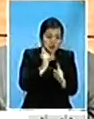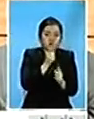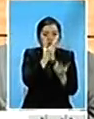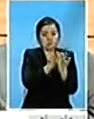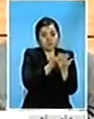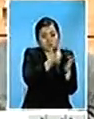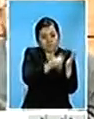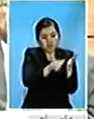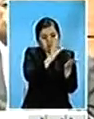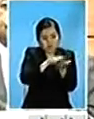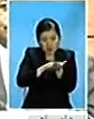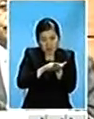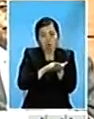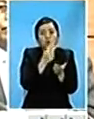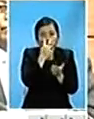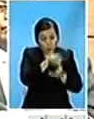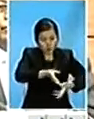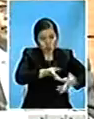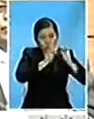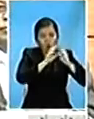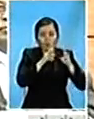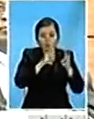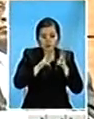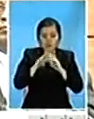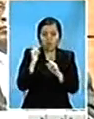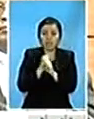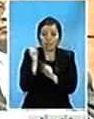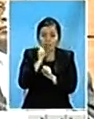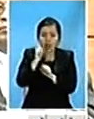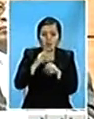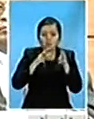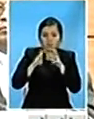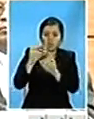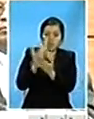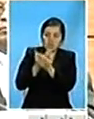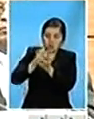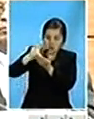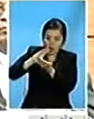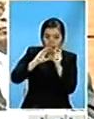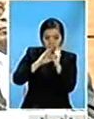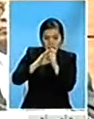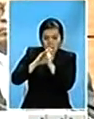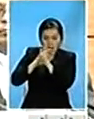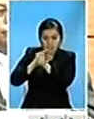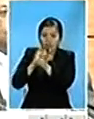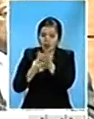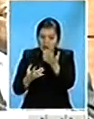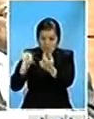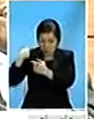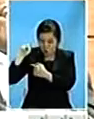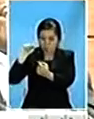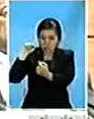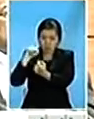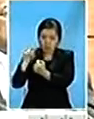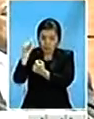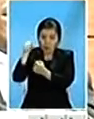เราก็ต้องมาทบทวนนะครับว่าวิธีการใช้เงินของรัฐบาลนั้นเนี่ยมีความคุ้มค่ากับคืนม